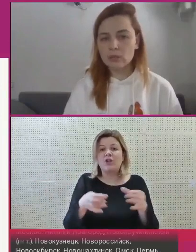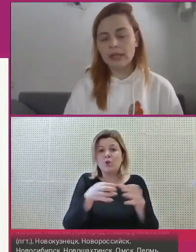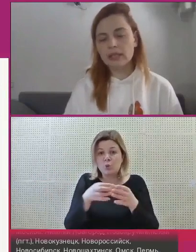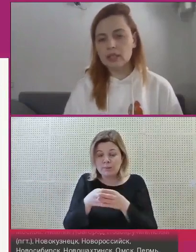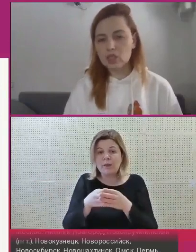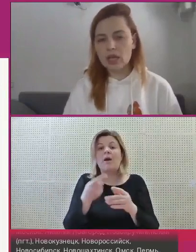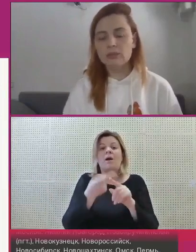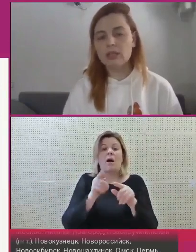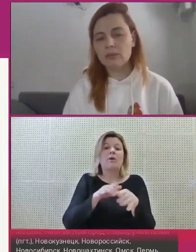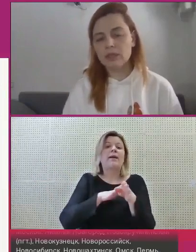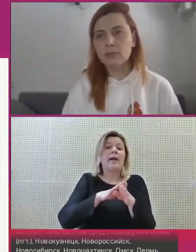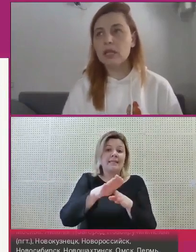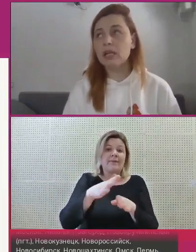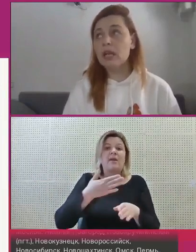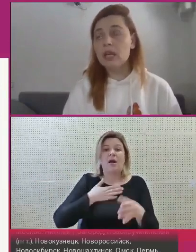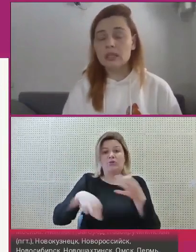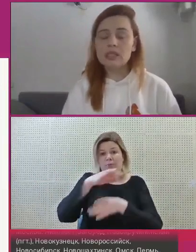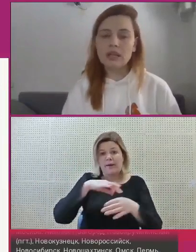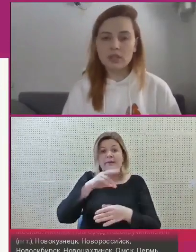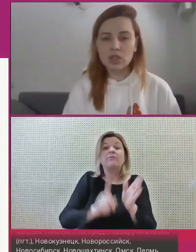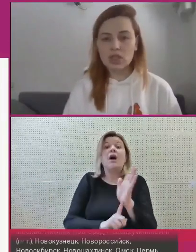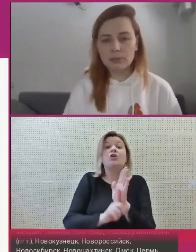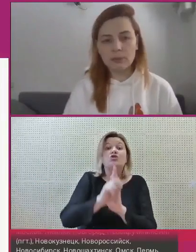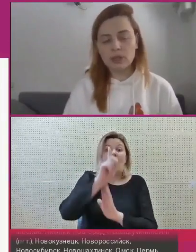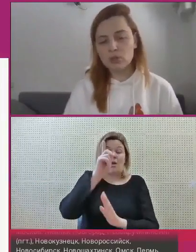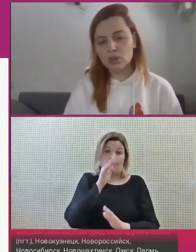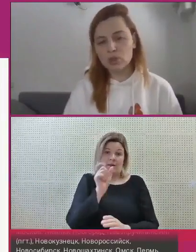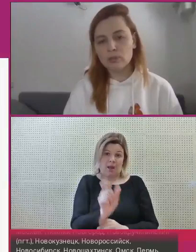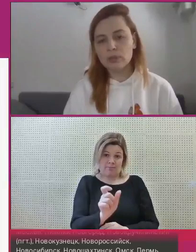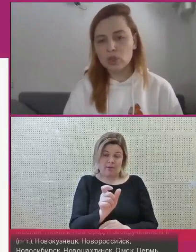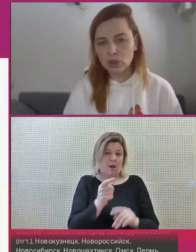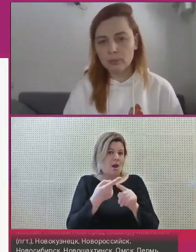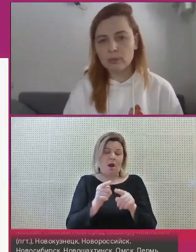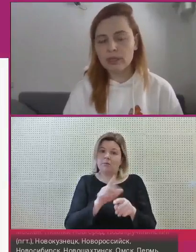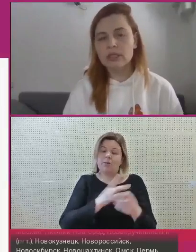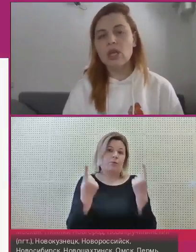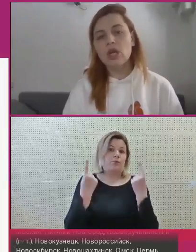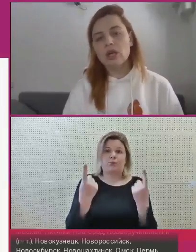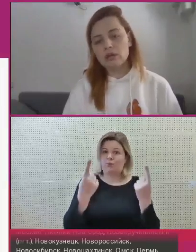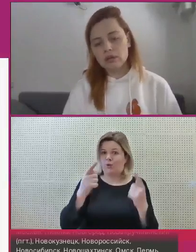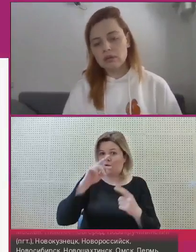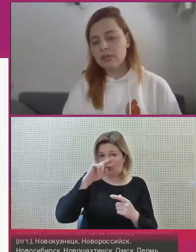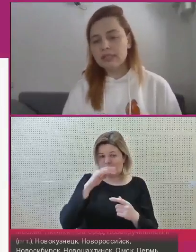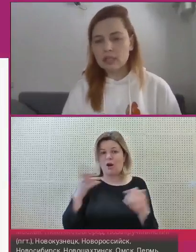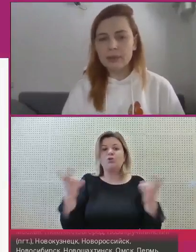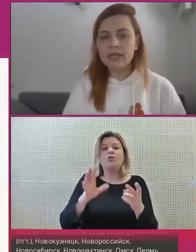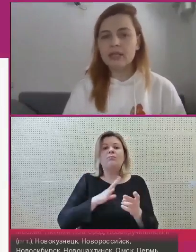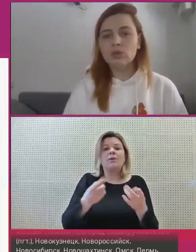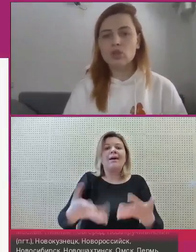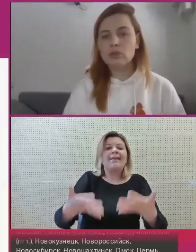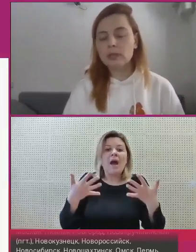реализовывали наш проект на начальном этапе. Это была катастрофичная ошибка, потому что нужно было четко понимать